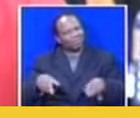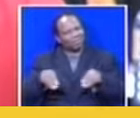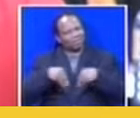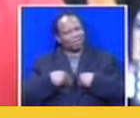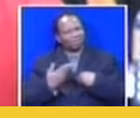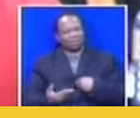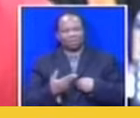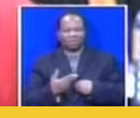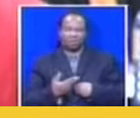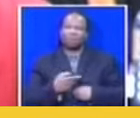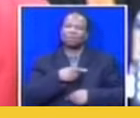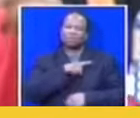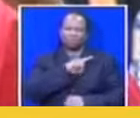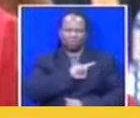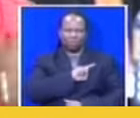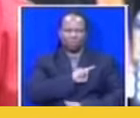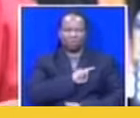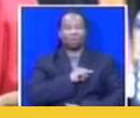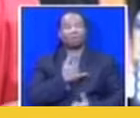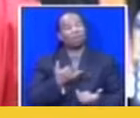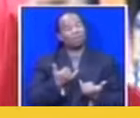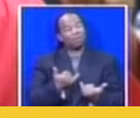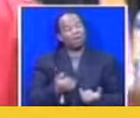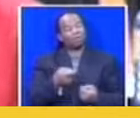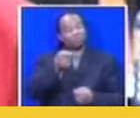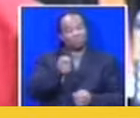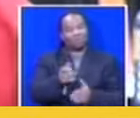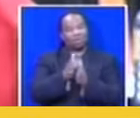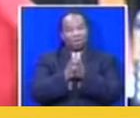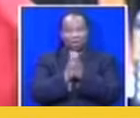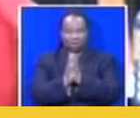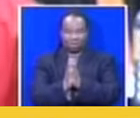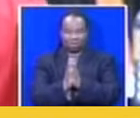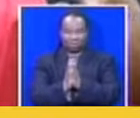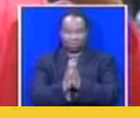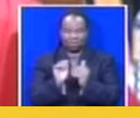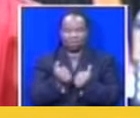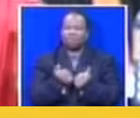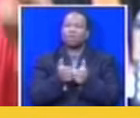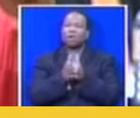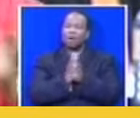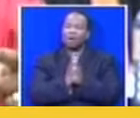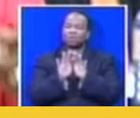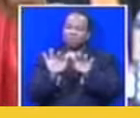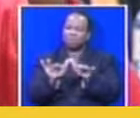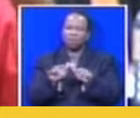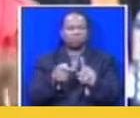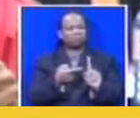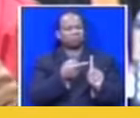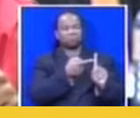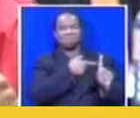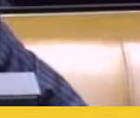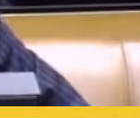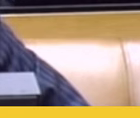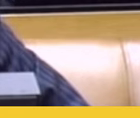la Présidente, et au Parlement de ne pas autoriser le Président à s'exprimer. Not to allow the president to